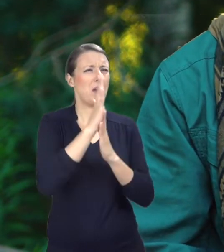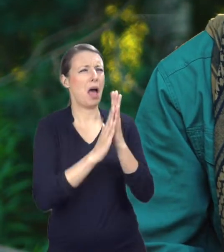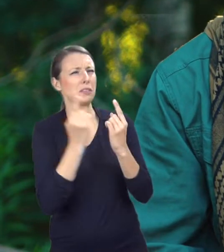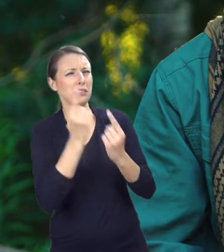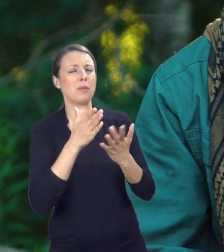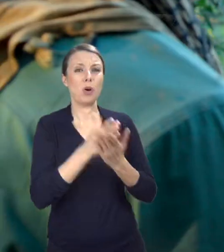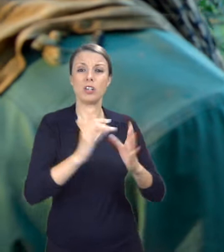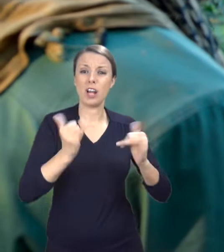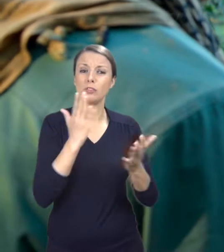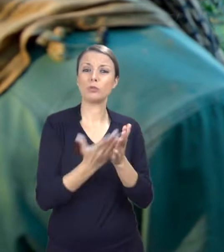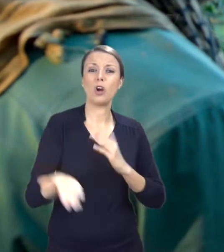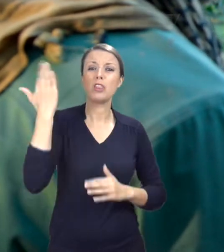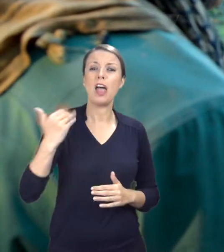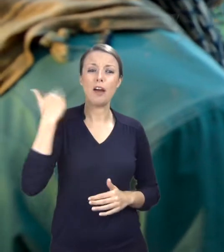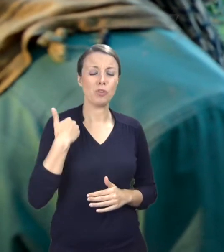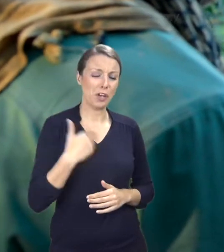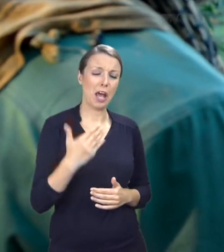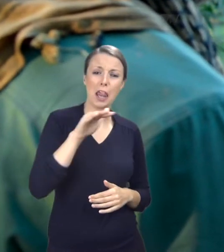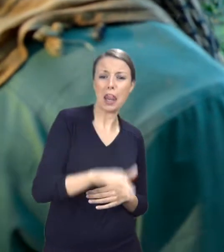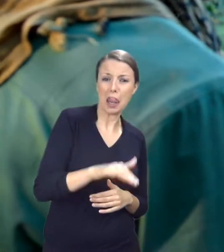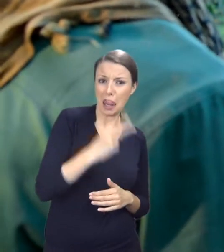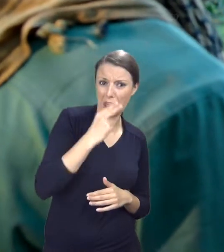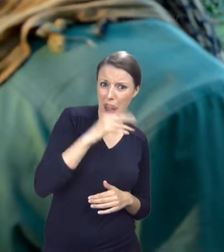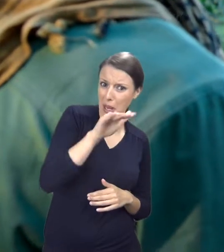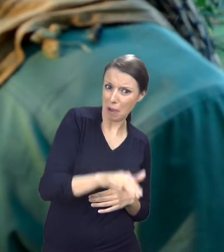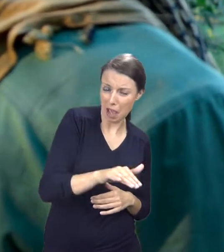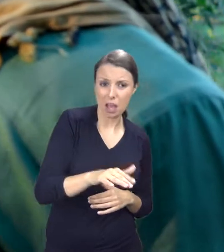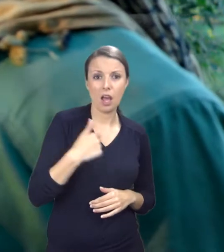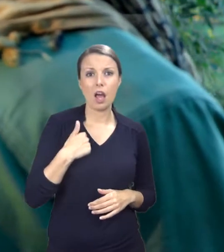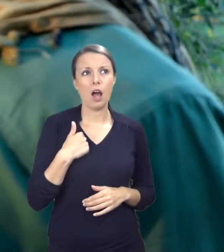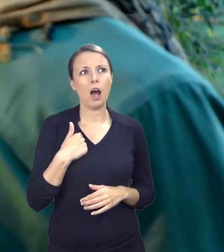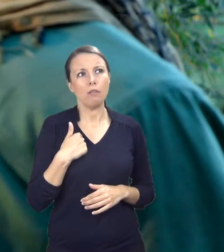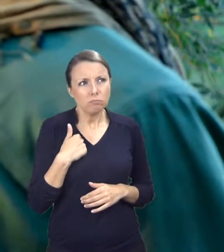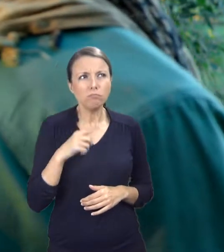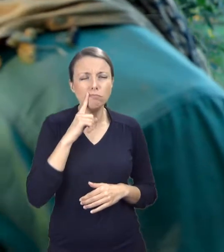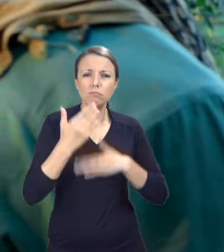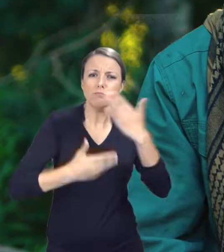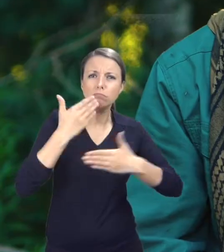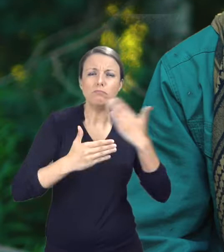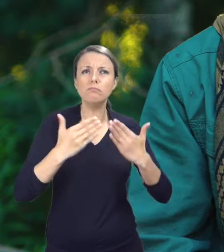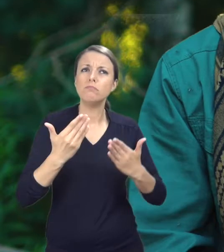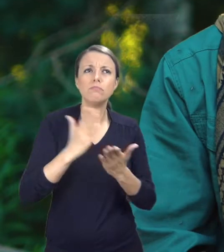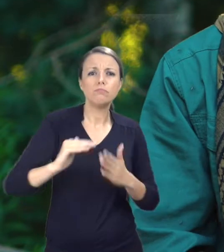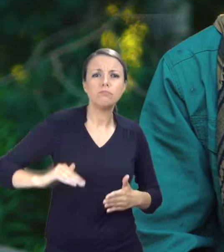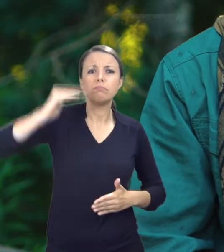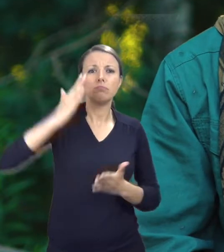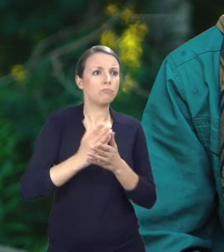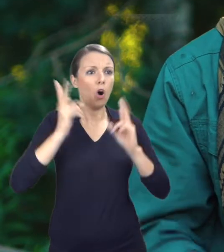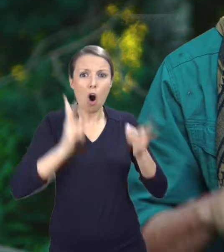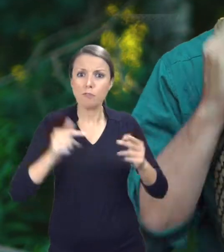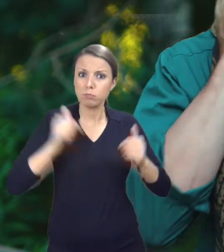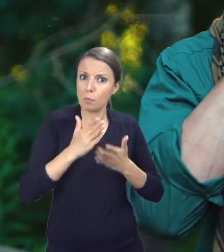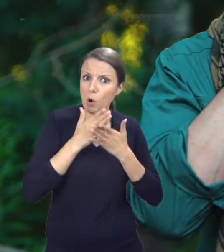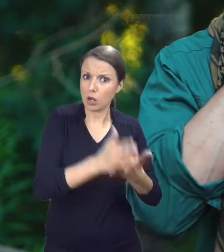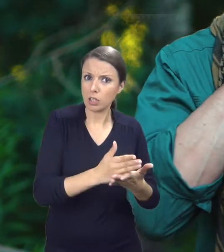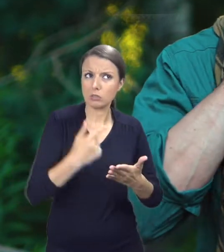lat dzieciństwa. I gdzieś ta potrzeba faktycznego przeżycia sprawiła, że ja zacząłem interesować się tematem. No i później jeszcze cała